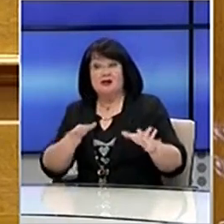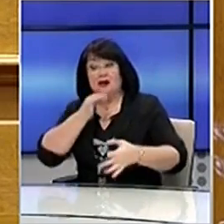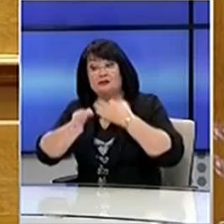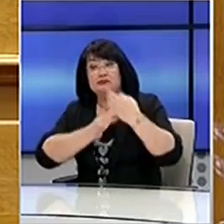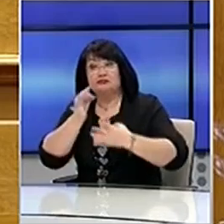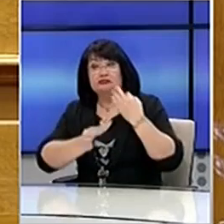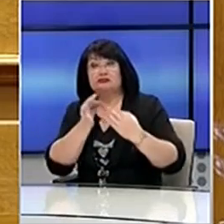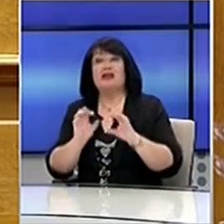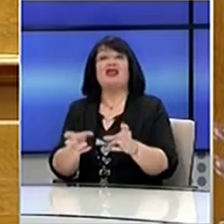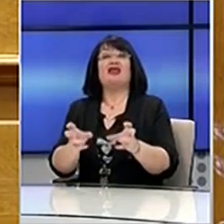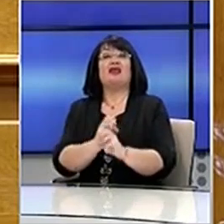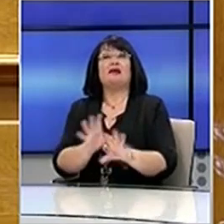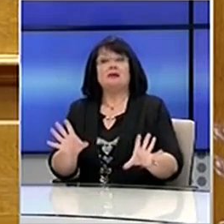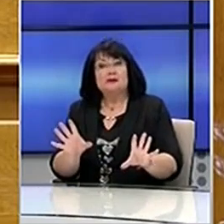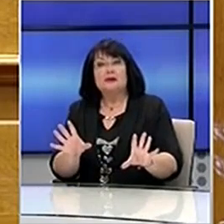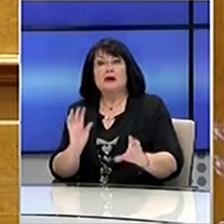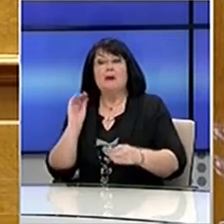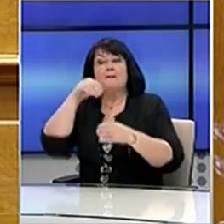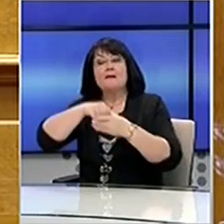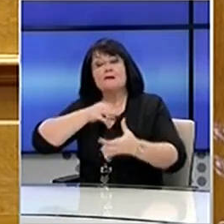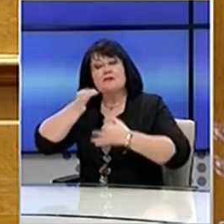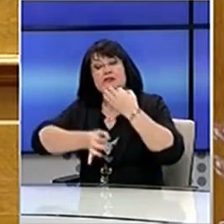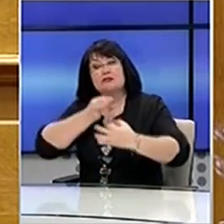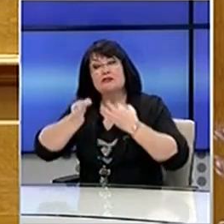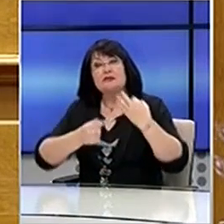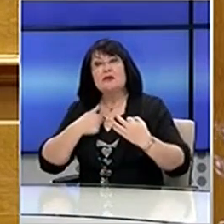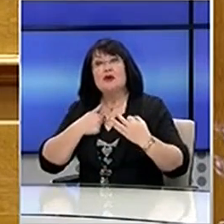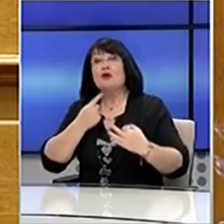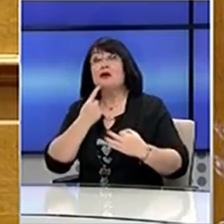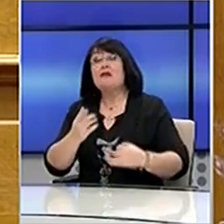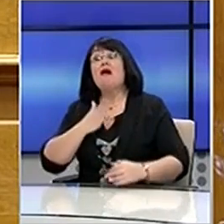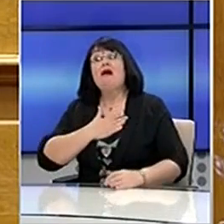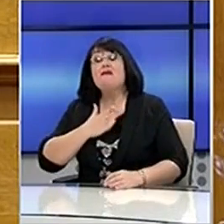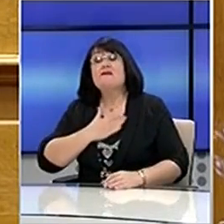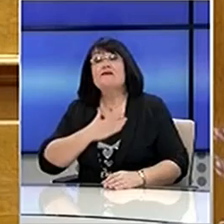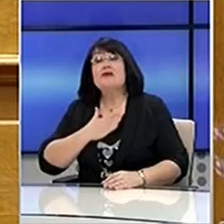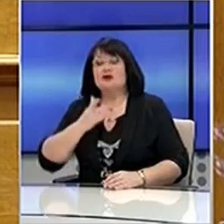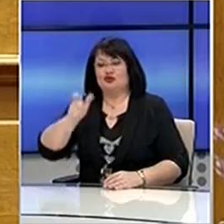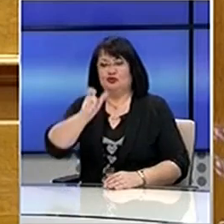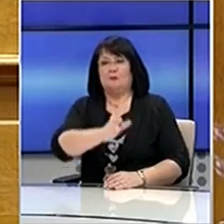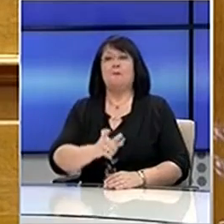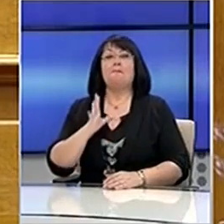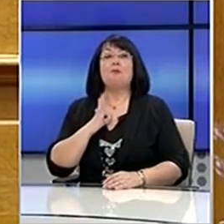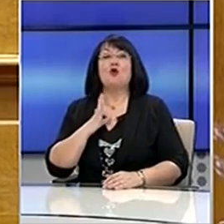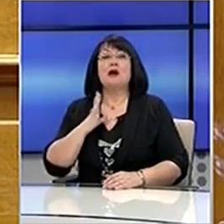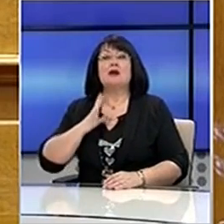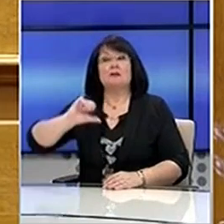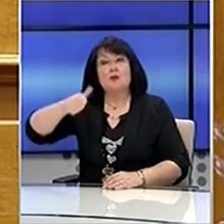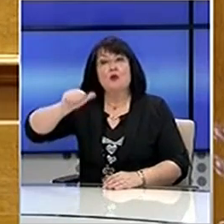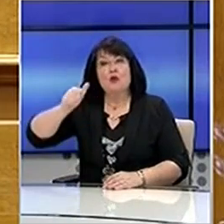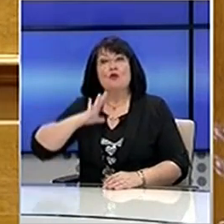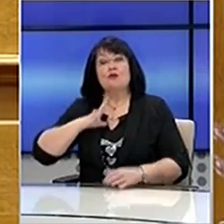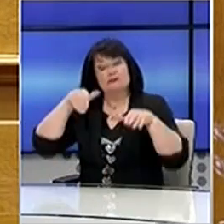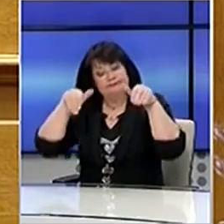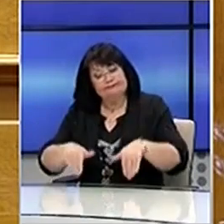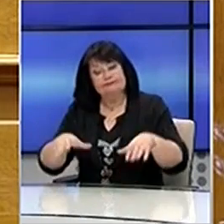σε κάθε διάγγελμά μου, σε κάθε παρέμβασή μου, ευχαριστούσα τους πολίτες οι οποίοι πρώτοι